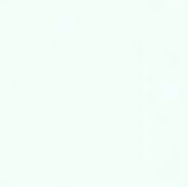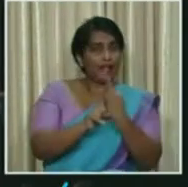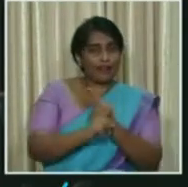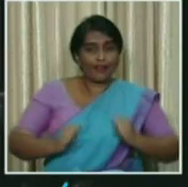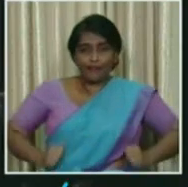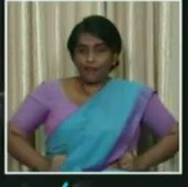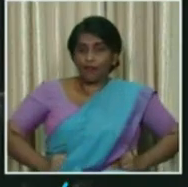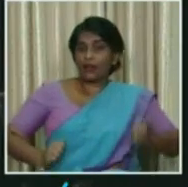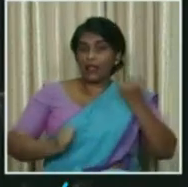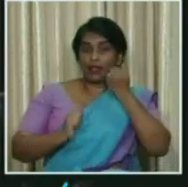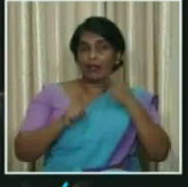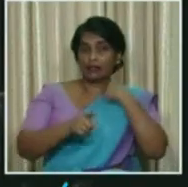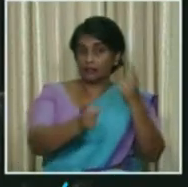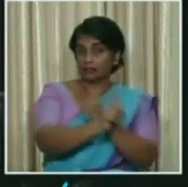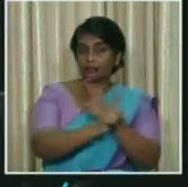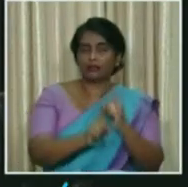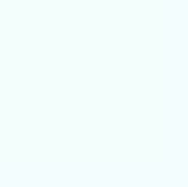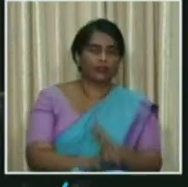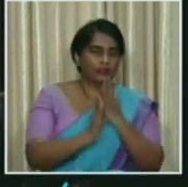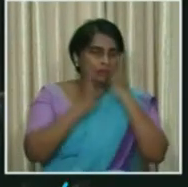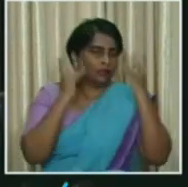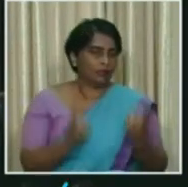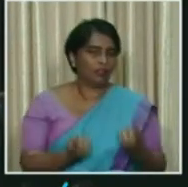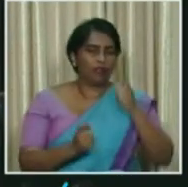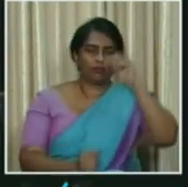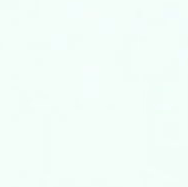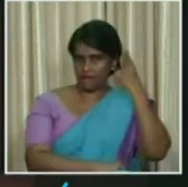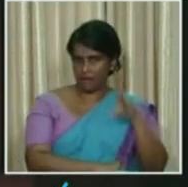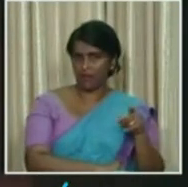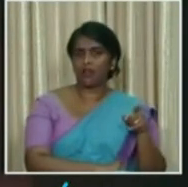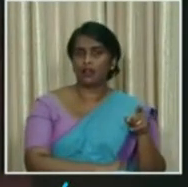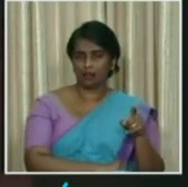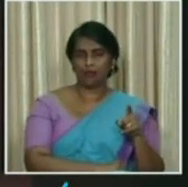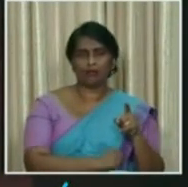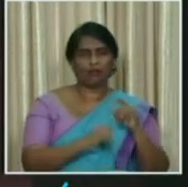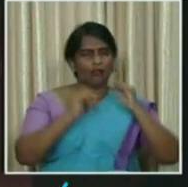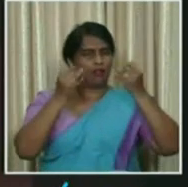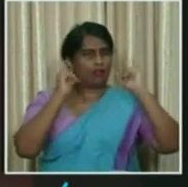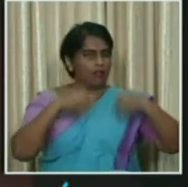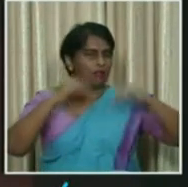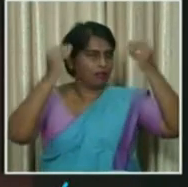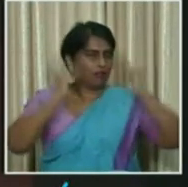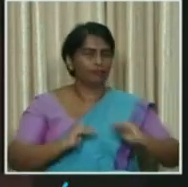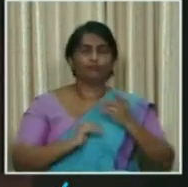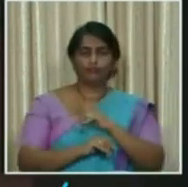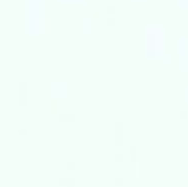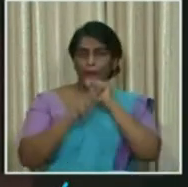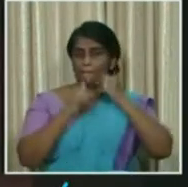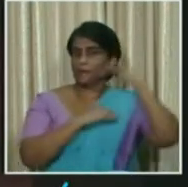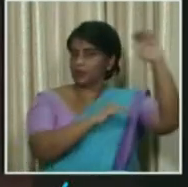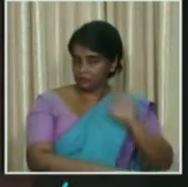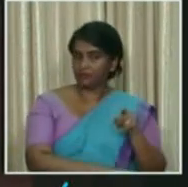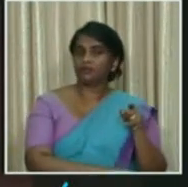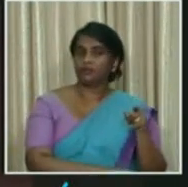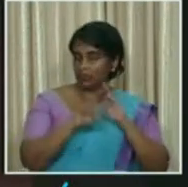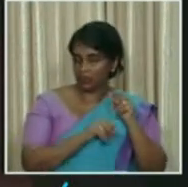කරන විශාල අඩුපාඩුවක් තියෙන මිනිස්සු මෙරි මෙරි යනවා ඒ තරමට පත් වෙලා තියෙන කරු කතානායකතුමා තත්වෙන් බාල ඖෂධ මෙරටට ආනයනය කර ඇති